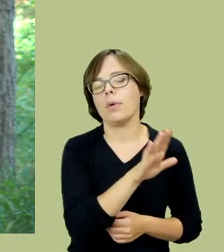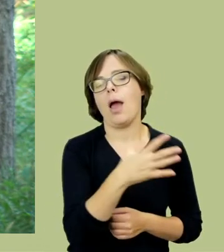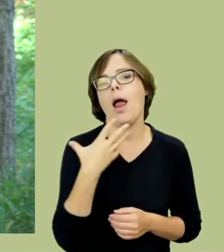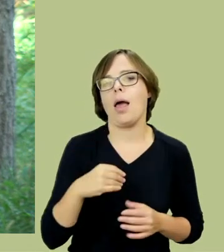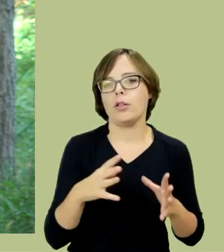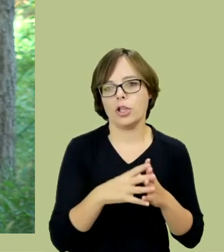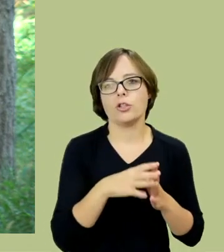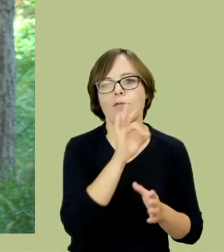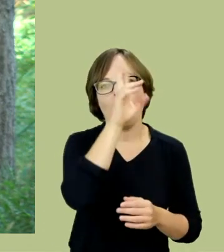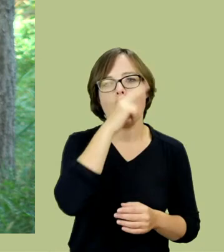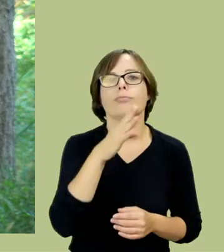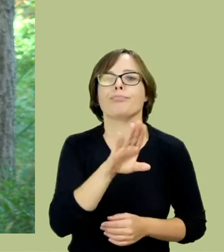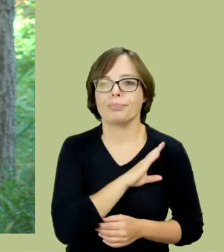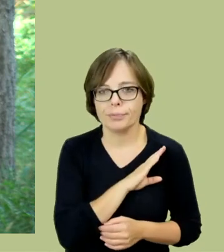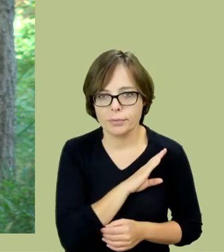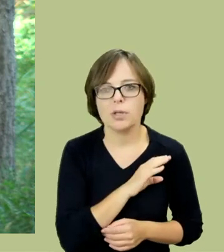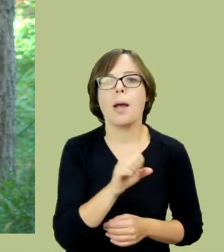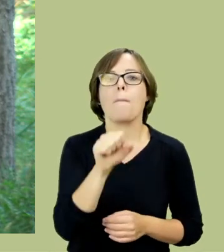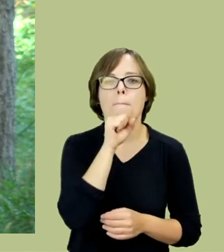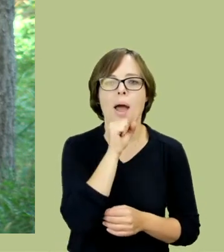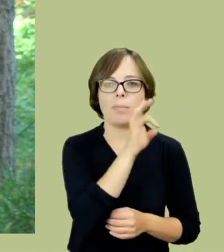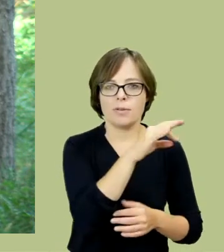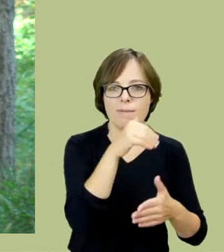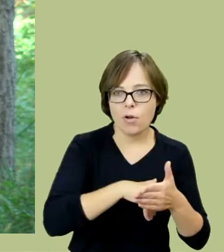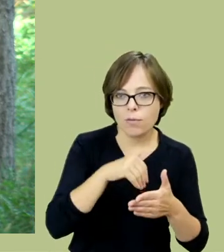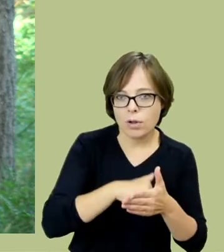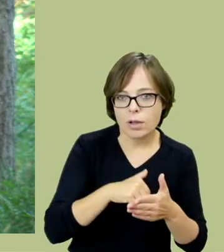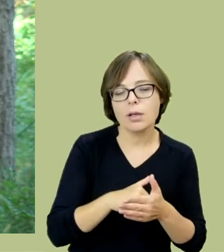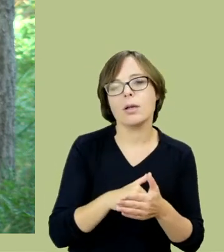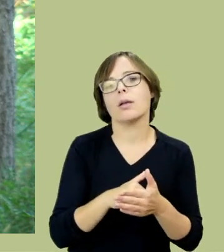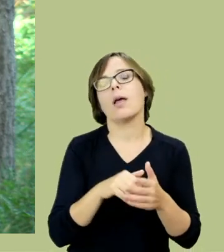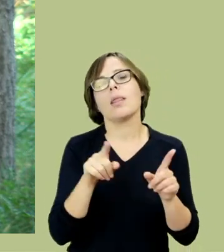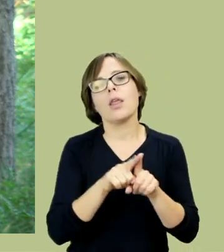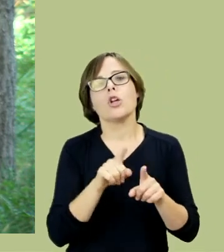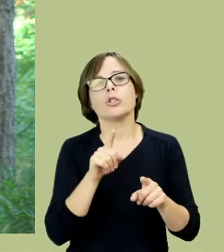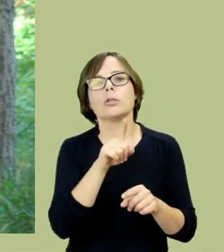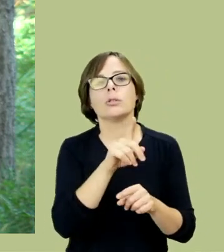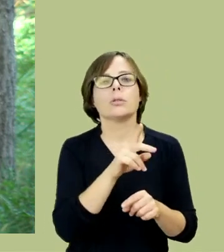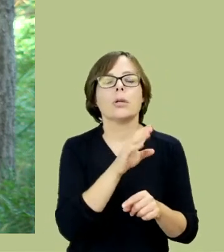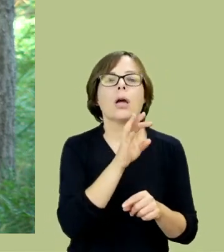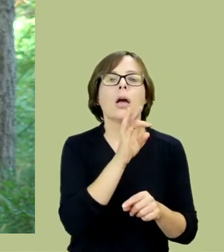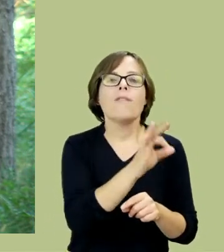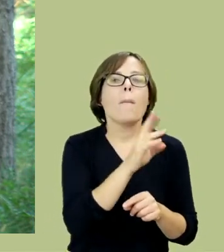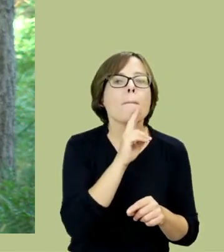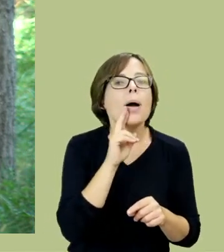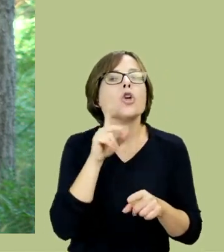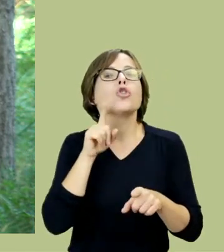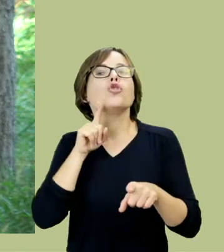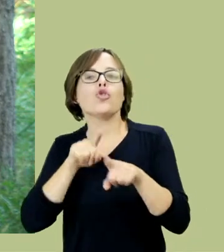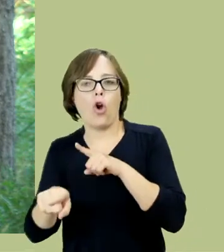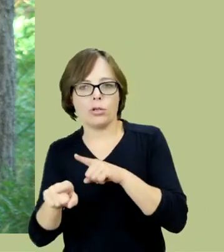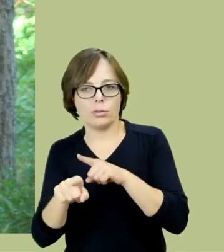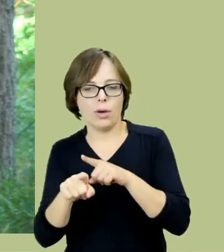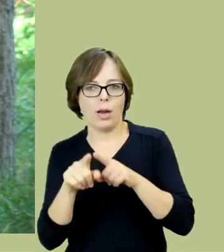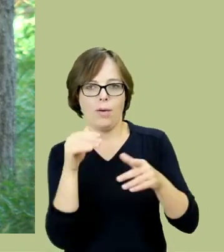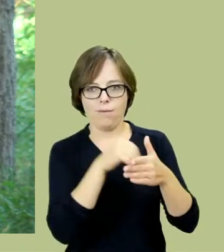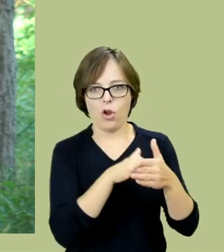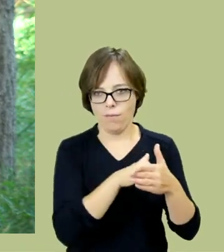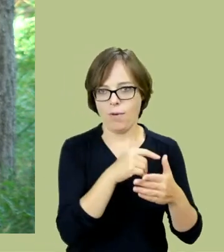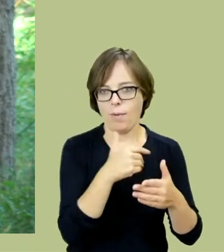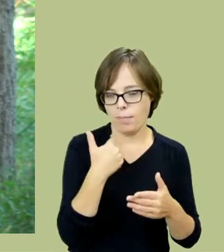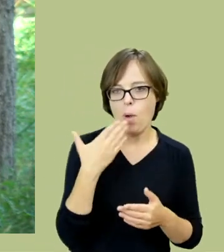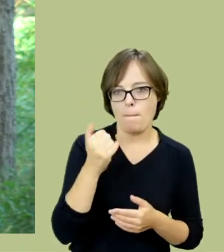jej rodzice, wychowała ją babka i wychowywała ją siostra matki Maria. Zupełnie dwie różne osobowości,